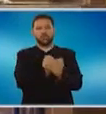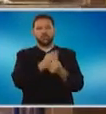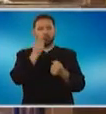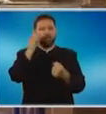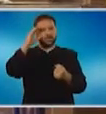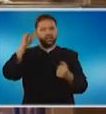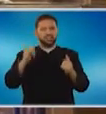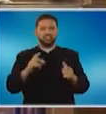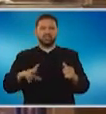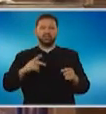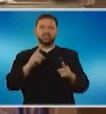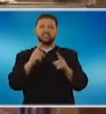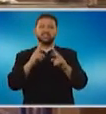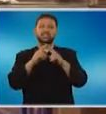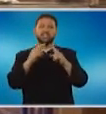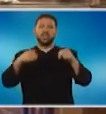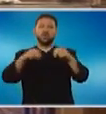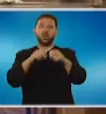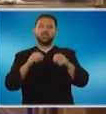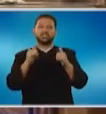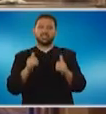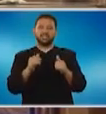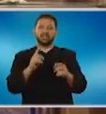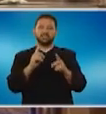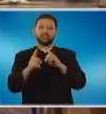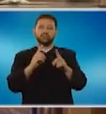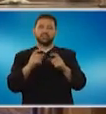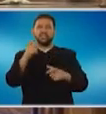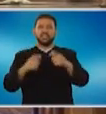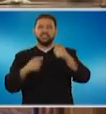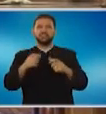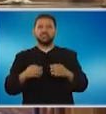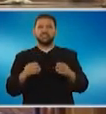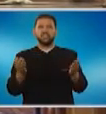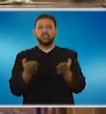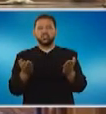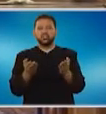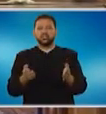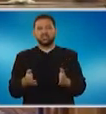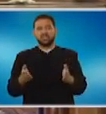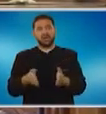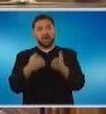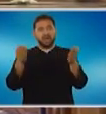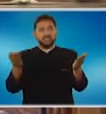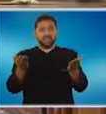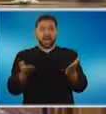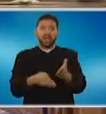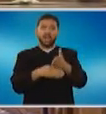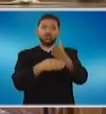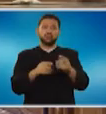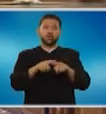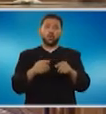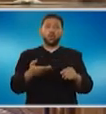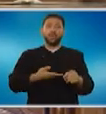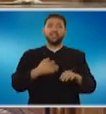telespectatori, aceasta a fost ediția noastră de astăzi. Am discutat despre lectură, despre cărți și despre cărțile care ne formează cu Părintele